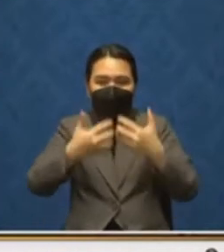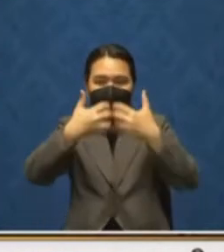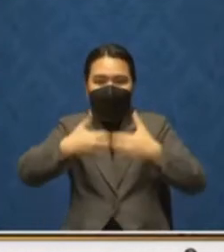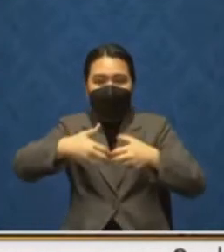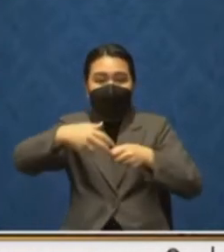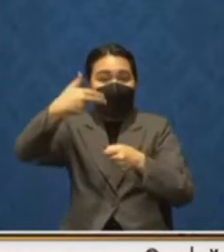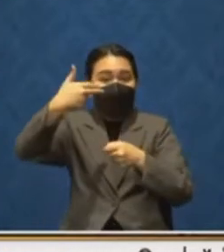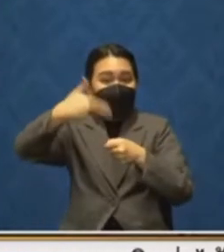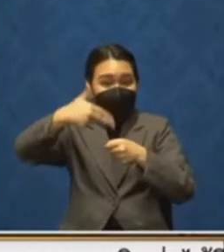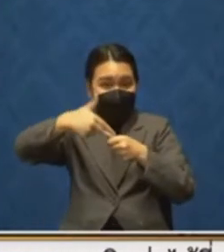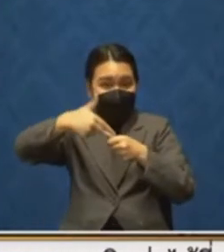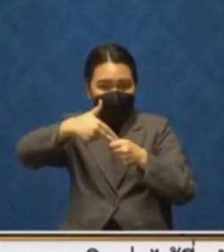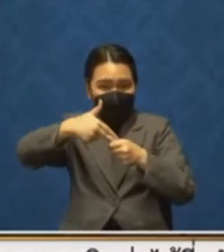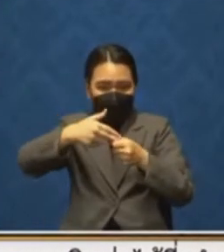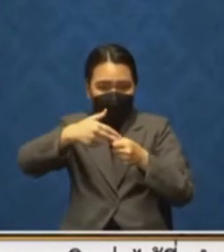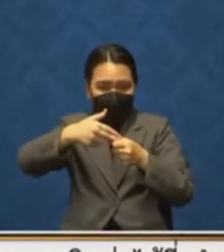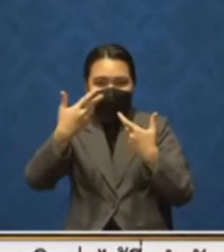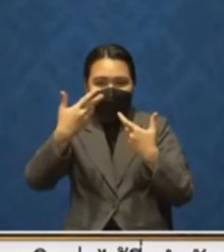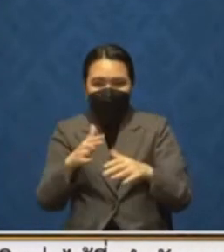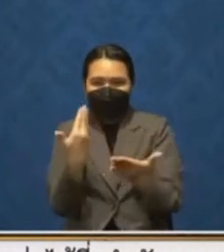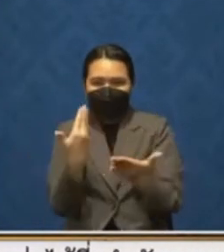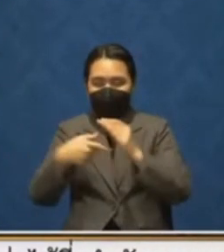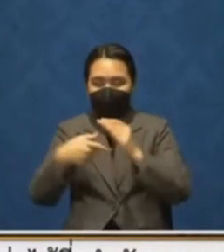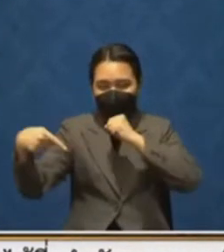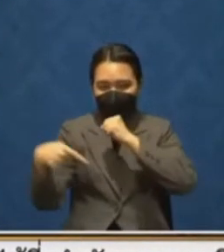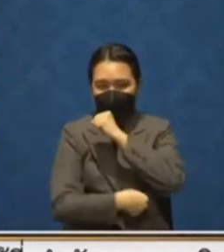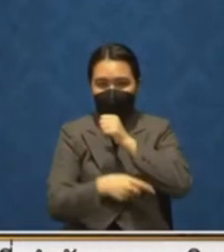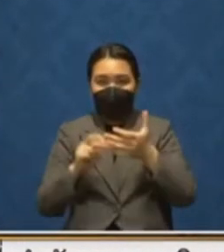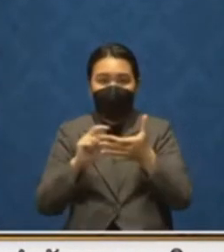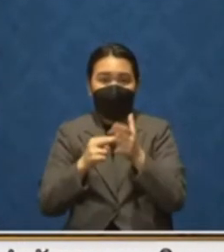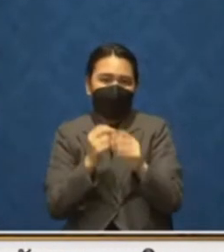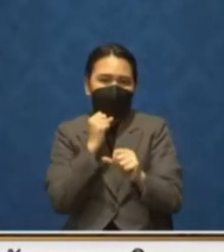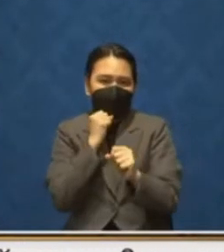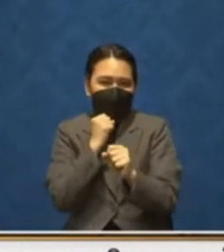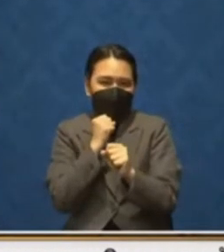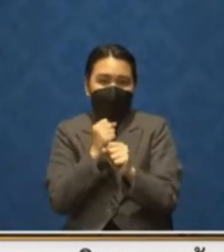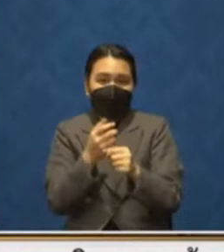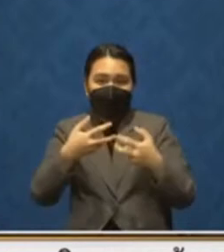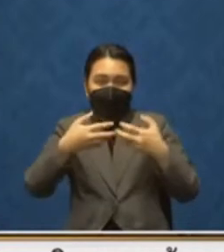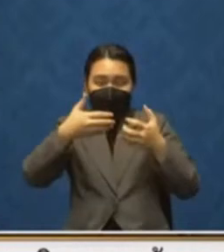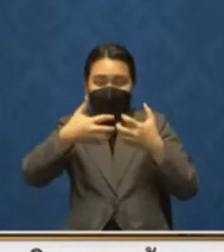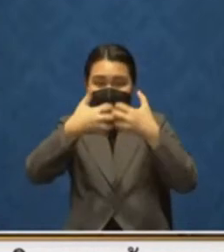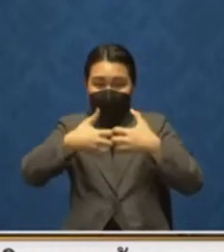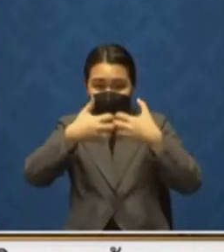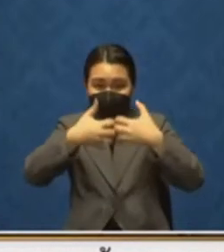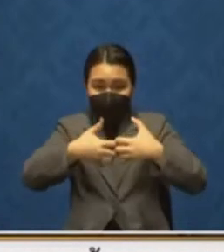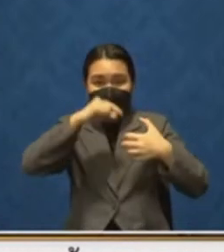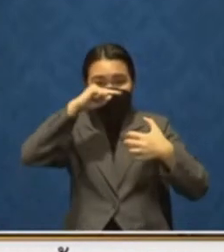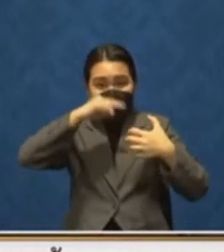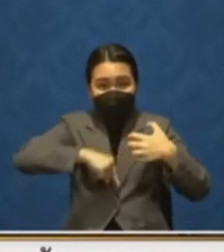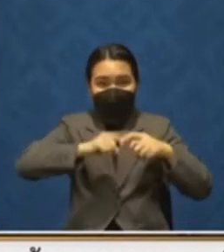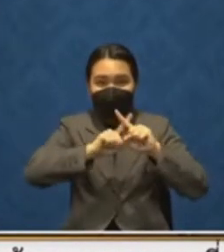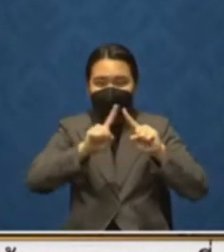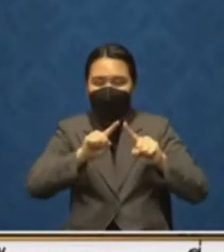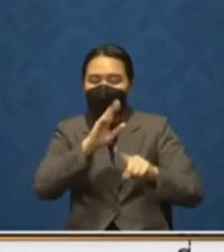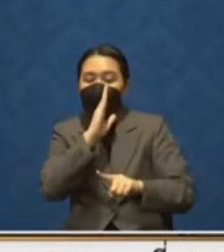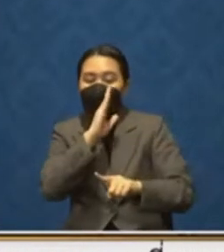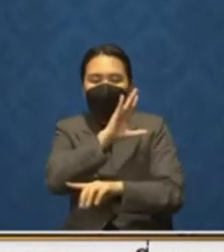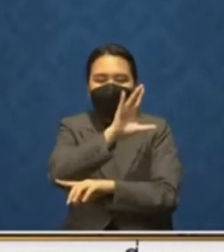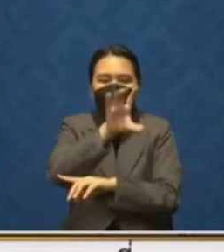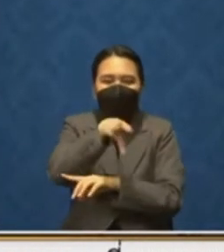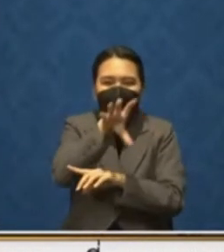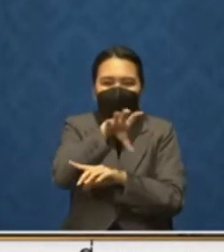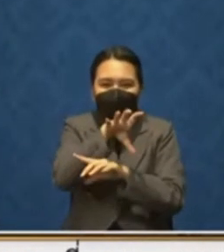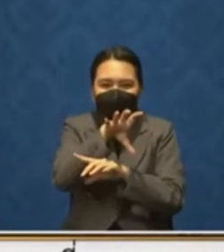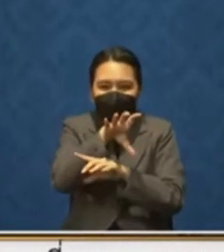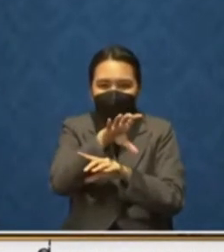ชนโดยตั้งนโยบายเขาเรียกว่ากัน Tipsของเนี่ยกันในเมืองไทยแต่โกหกว่าเป็นกันที่โน่นที่นี่มัน